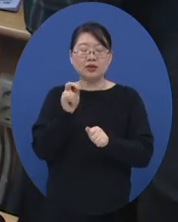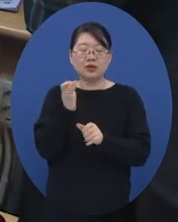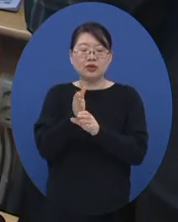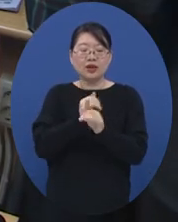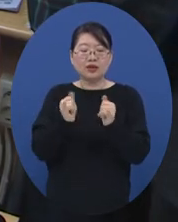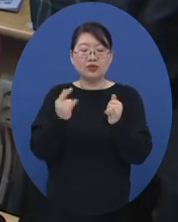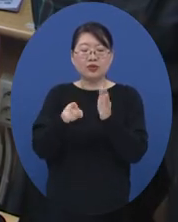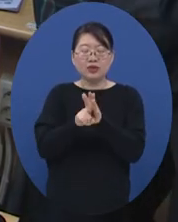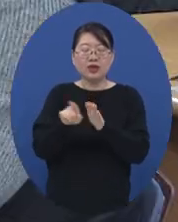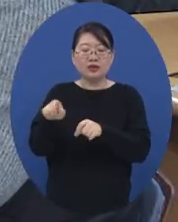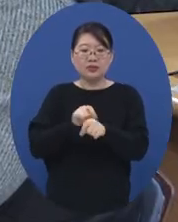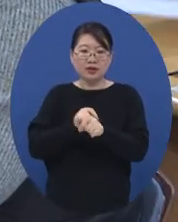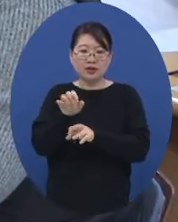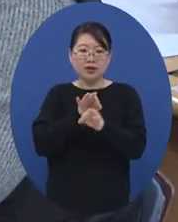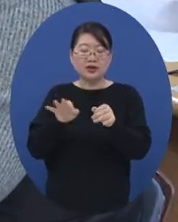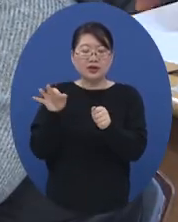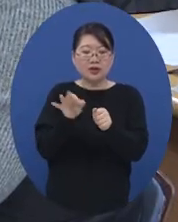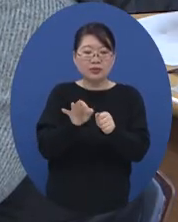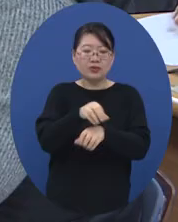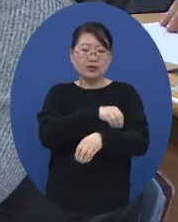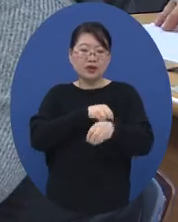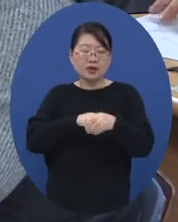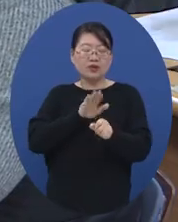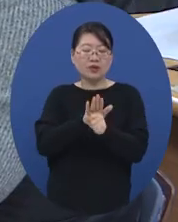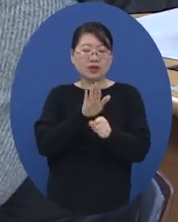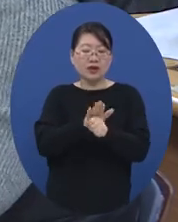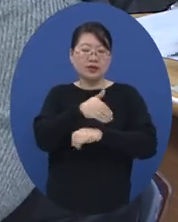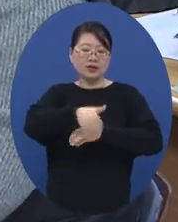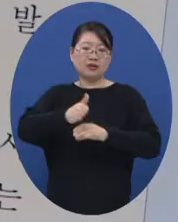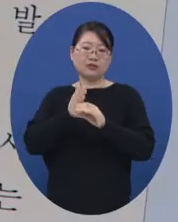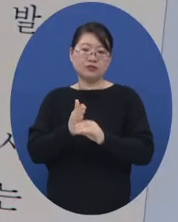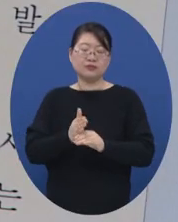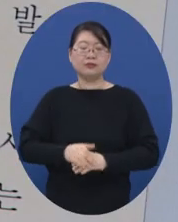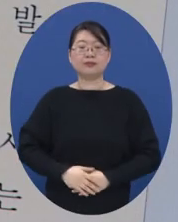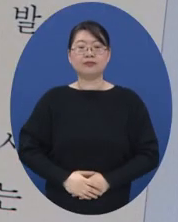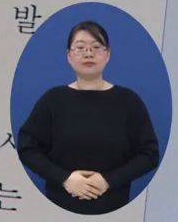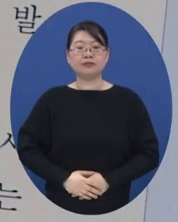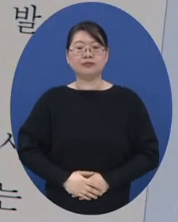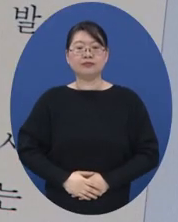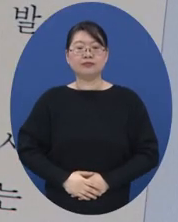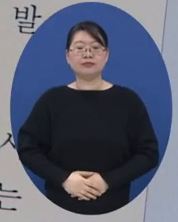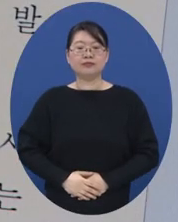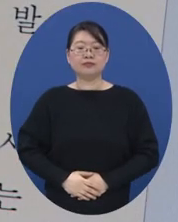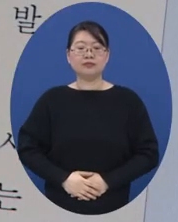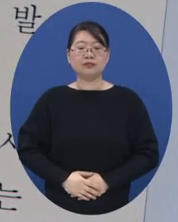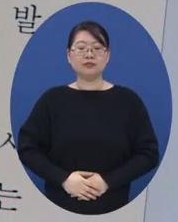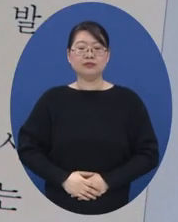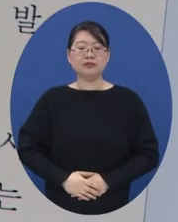소상공인을 위한 특별경영자금 지원에도 선제적 조치를 취하겠다고 밝혔습니다.